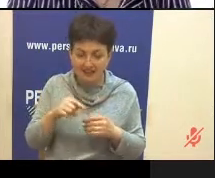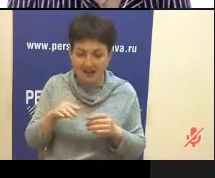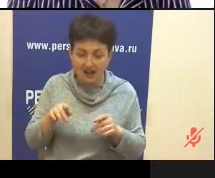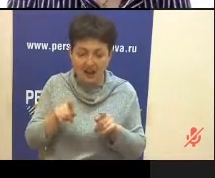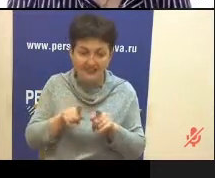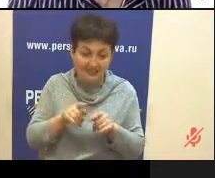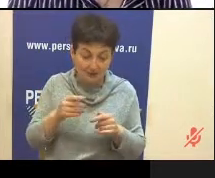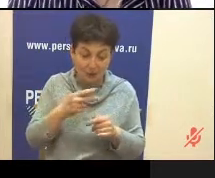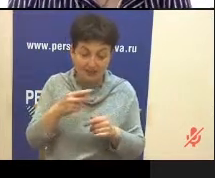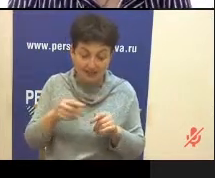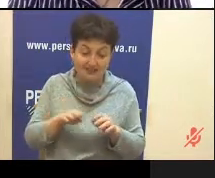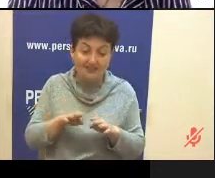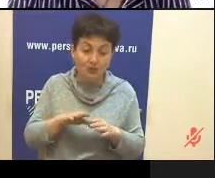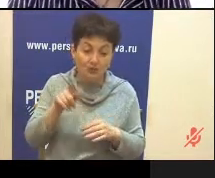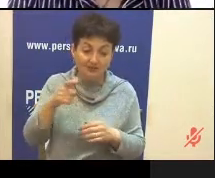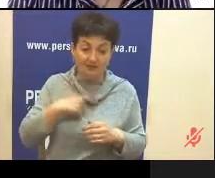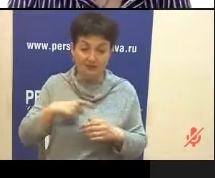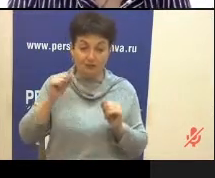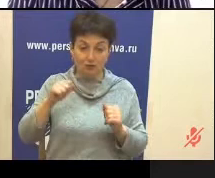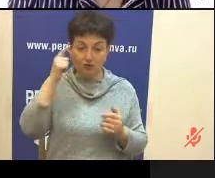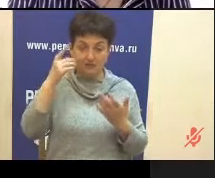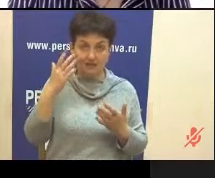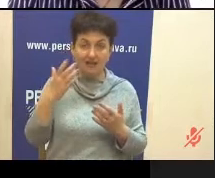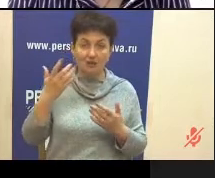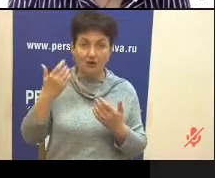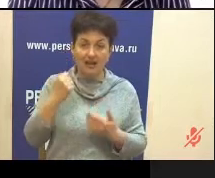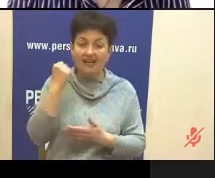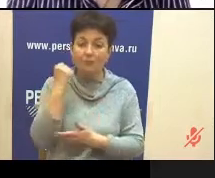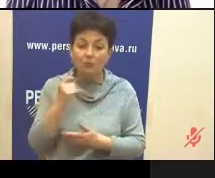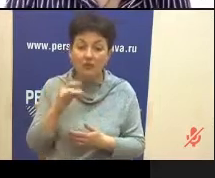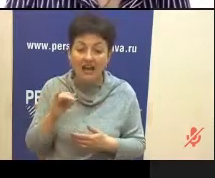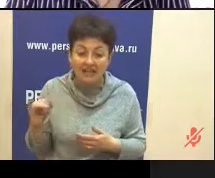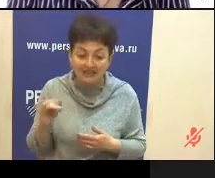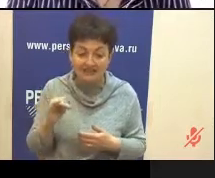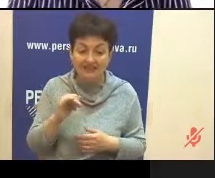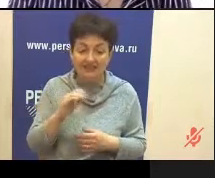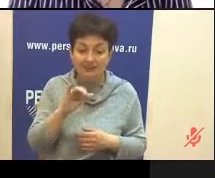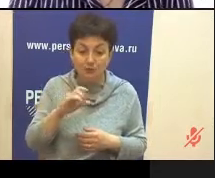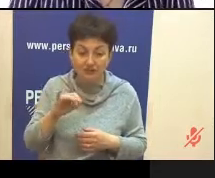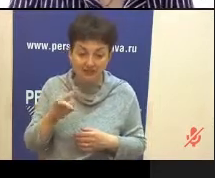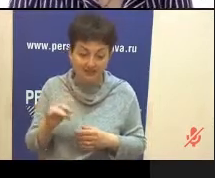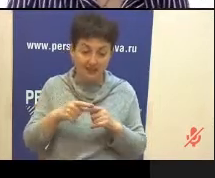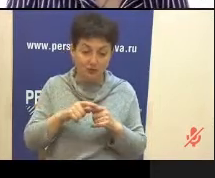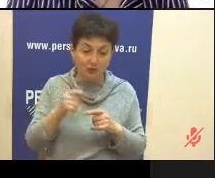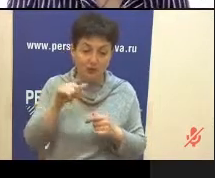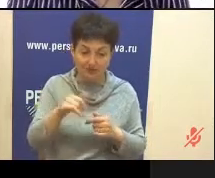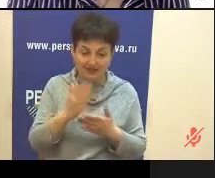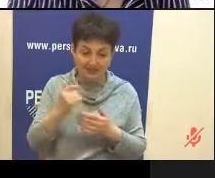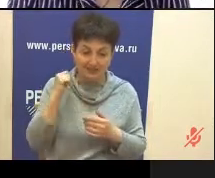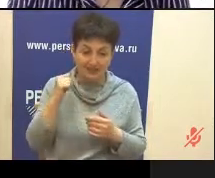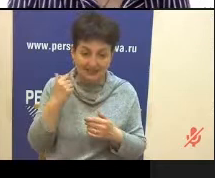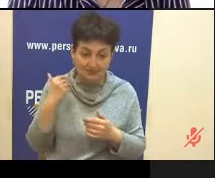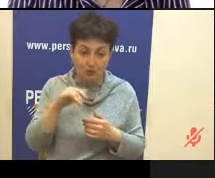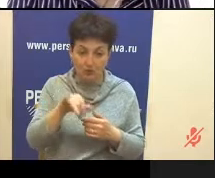ассоциируете – вот ровно так вы можете составить себе картинку той самой репутационной сусеки, которая у вас за спиной